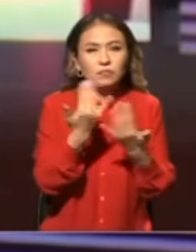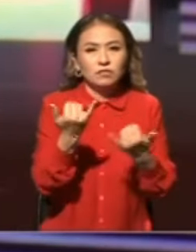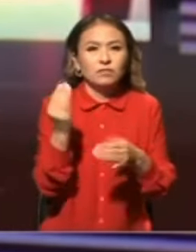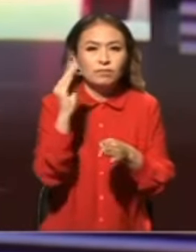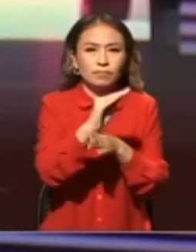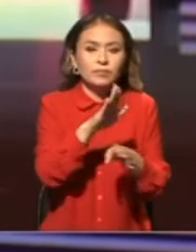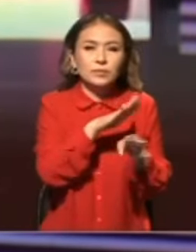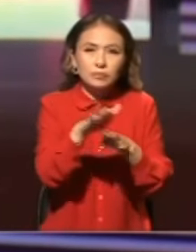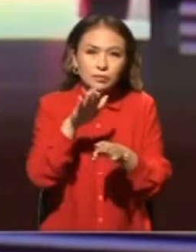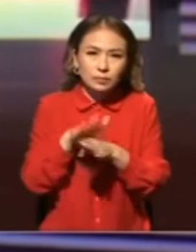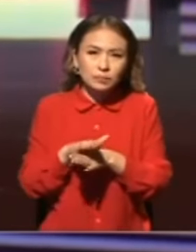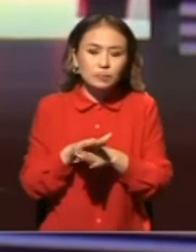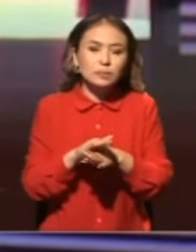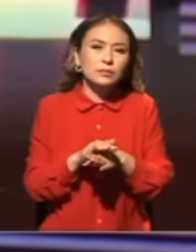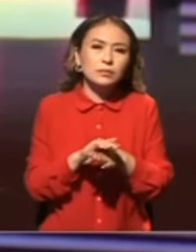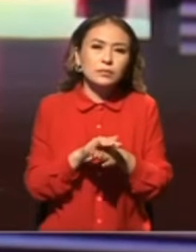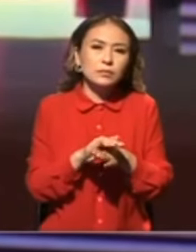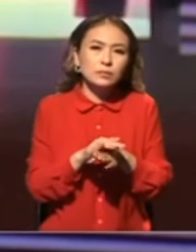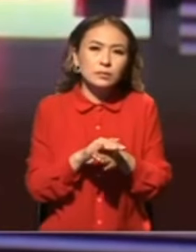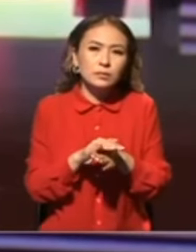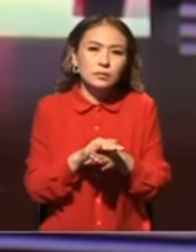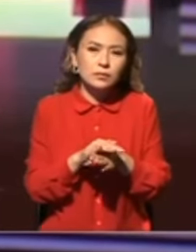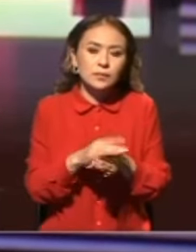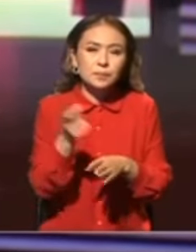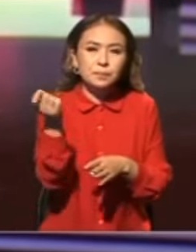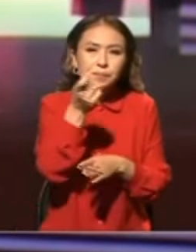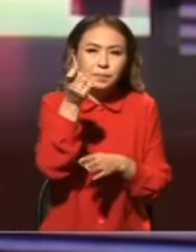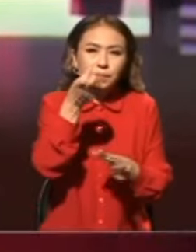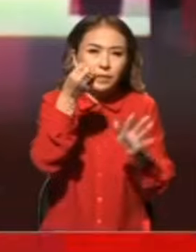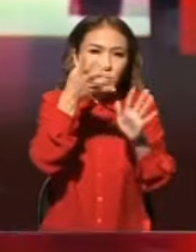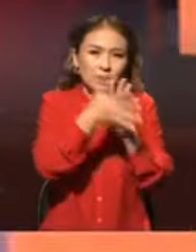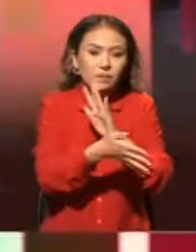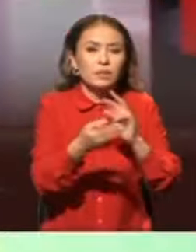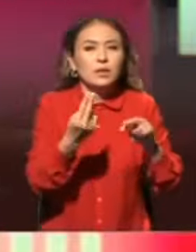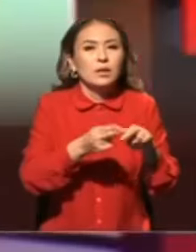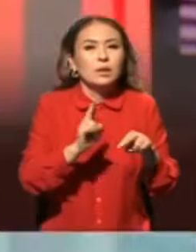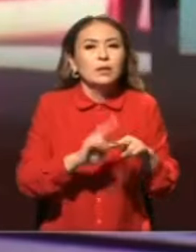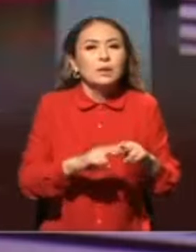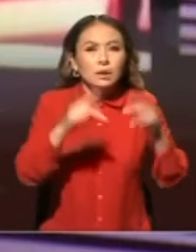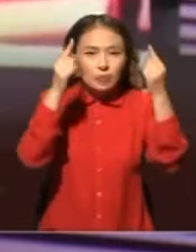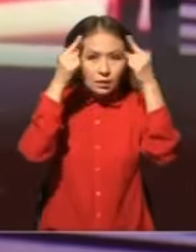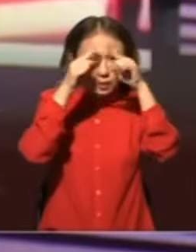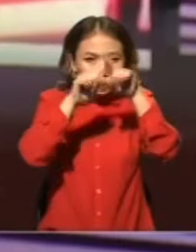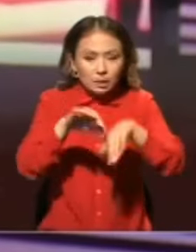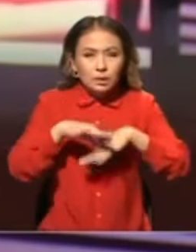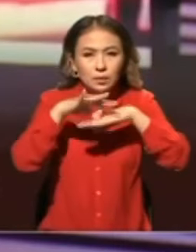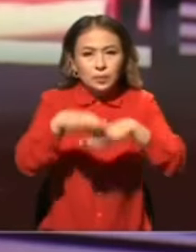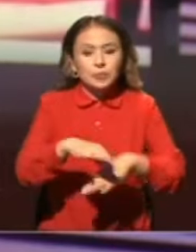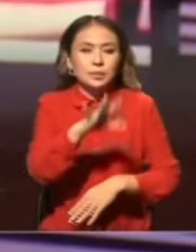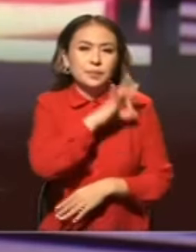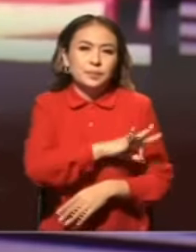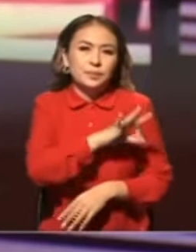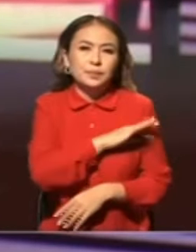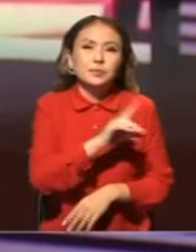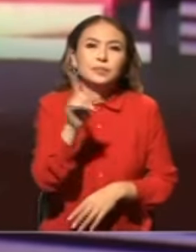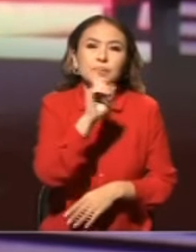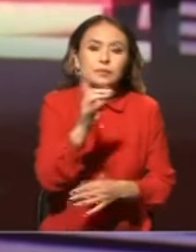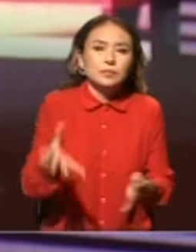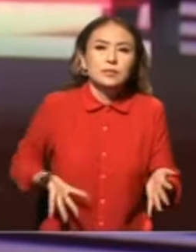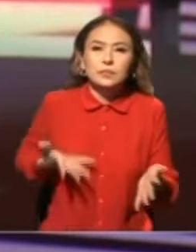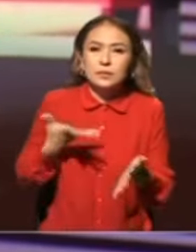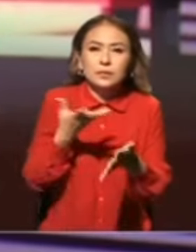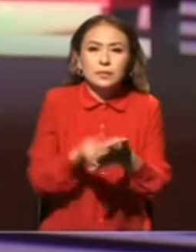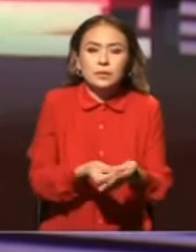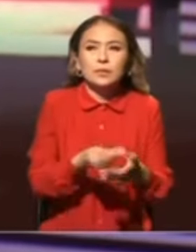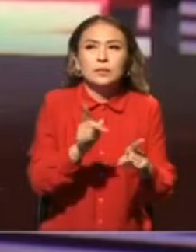да сондай қосымша мынау бидайдың шығымдылығына әсер ететін сондай технологияларды қолдану арқылы олардың шығымдылығы,